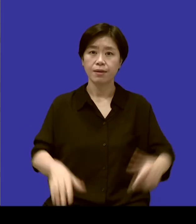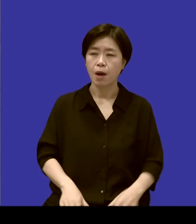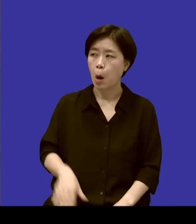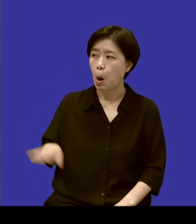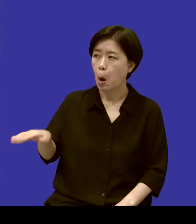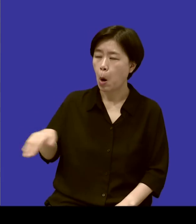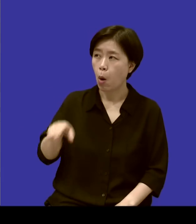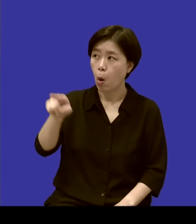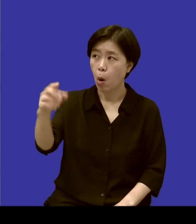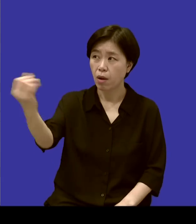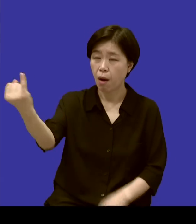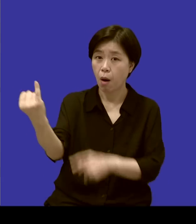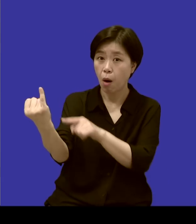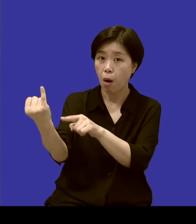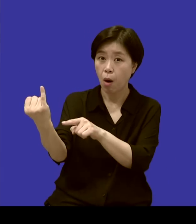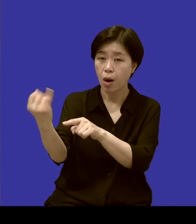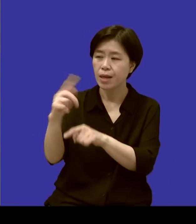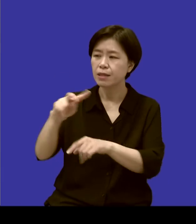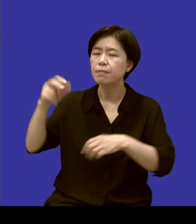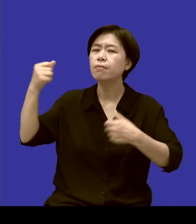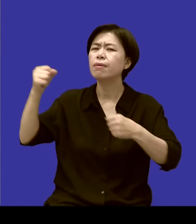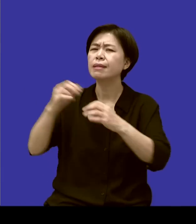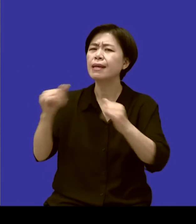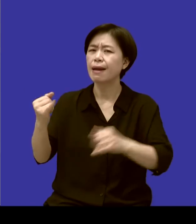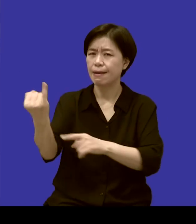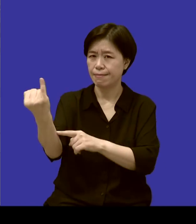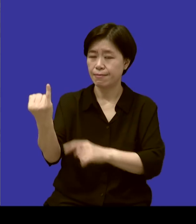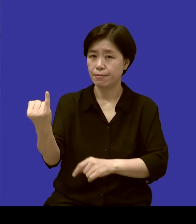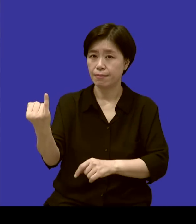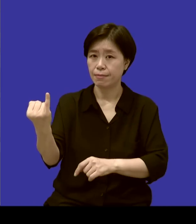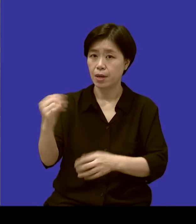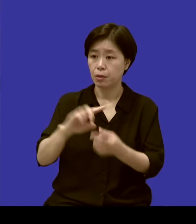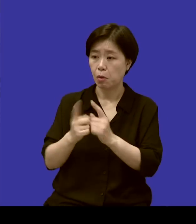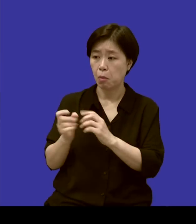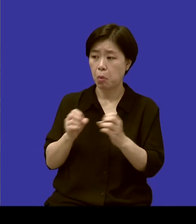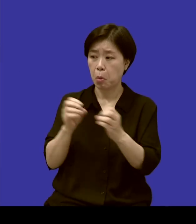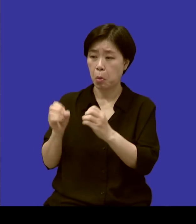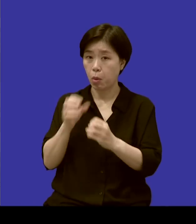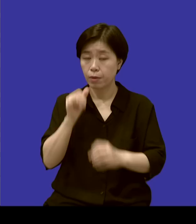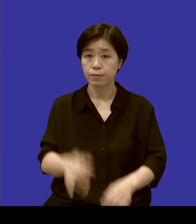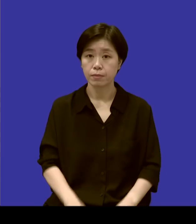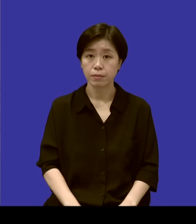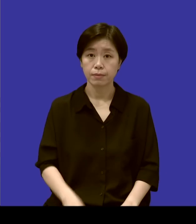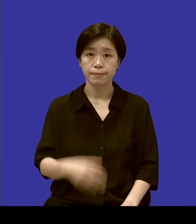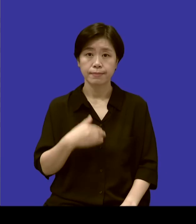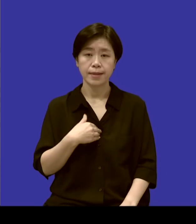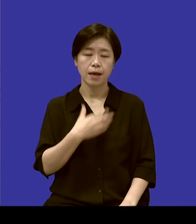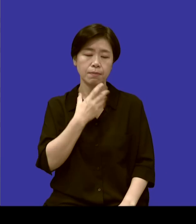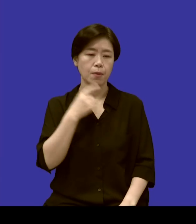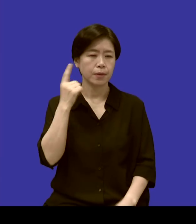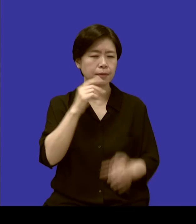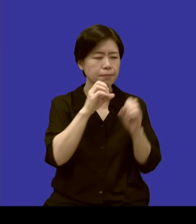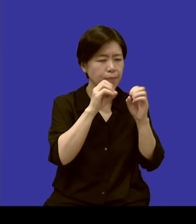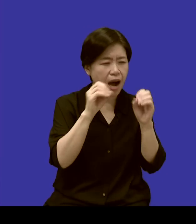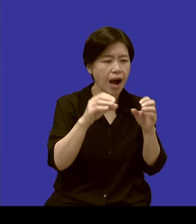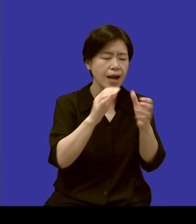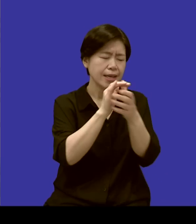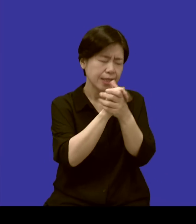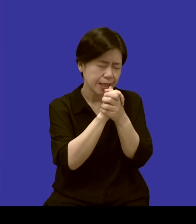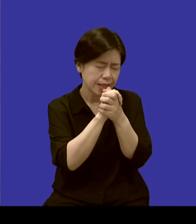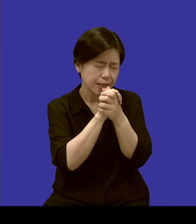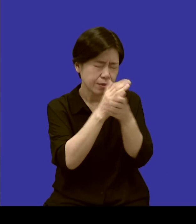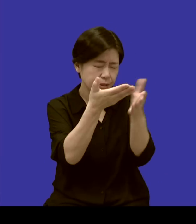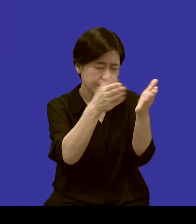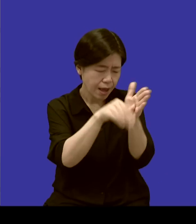유리 권사가 탤런트 이게 돌아서 나는 말씀을 전하고 기도를 하면은 눈을